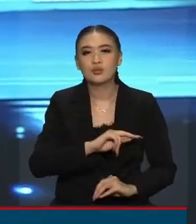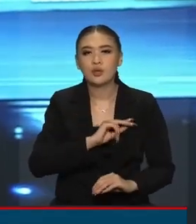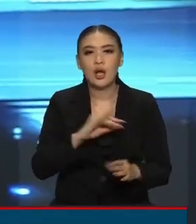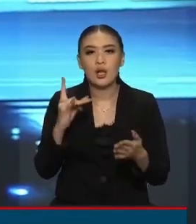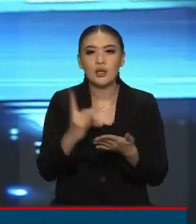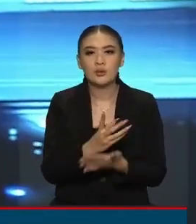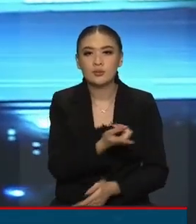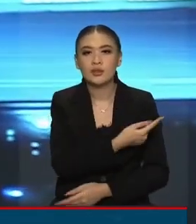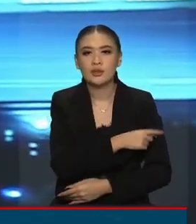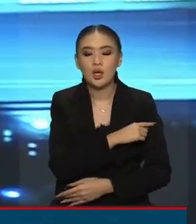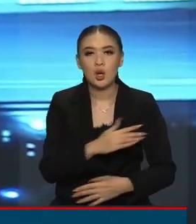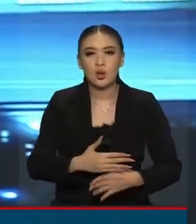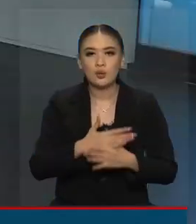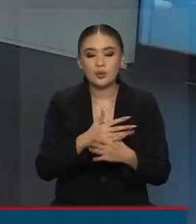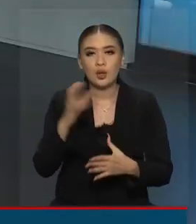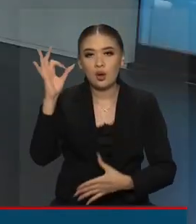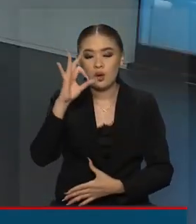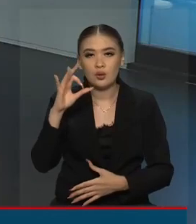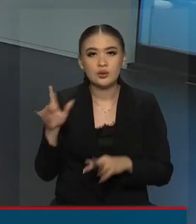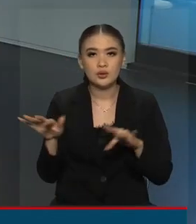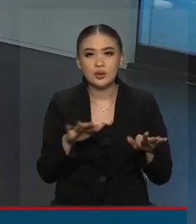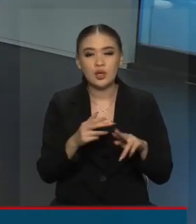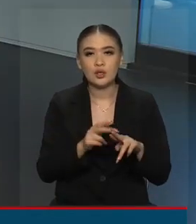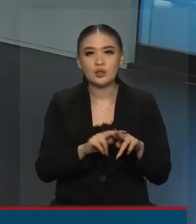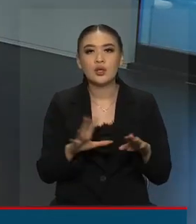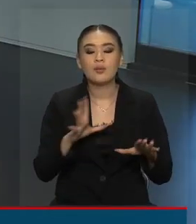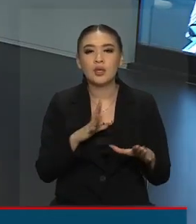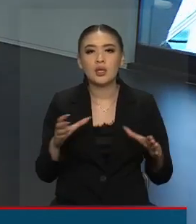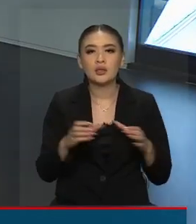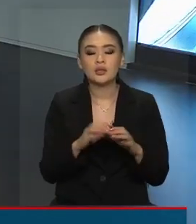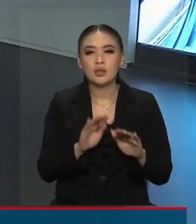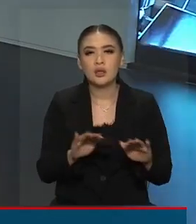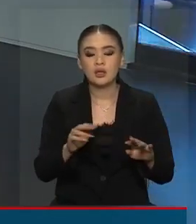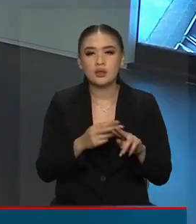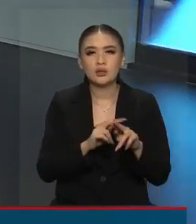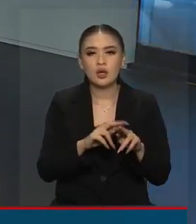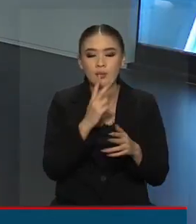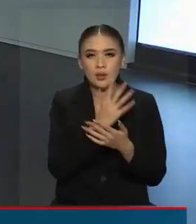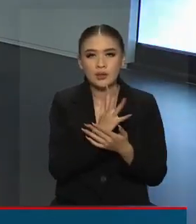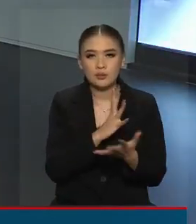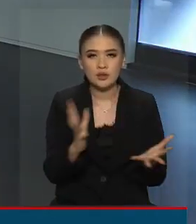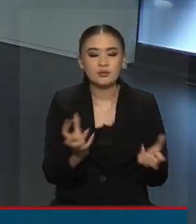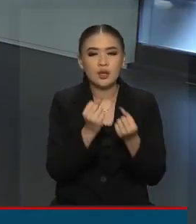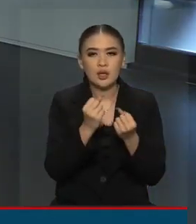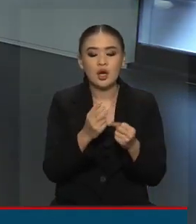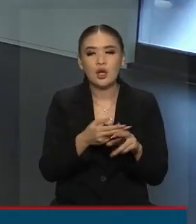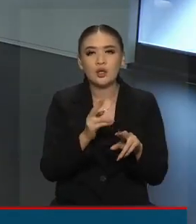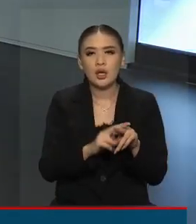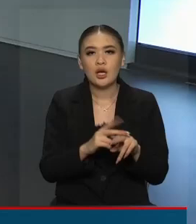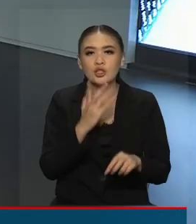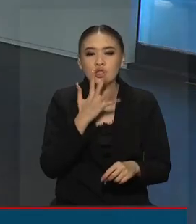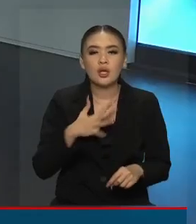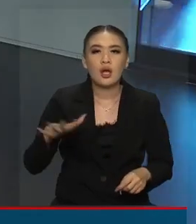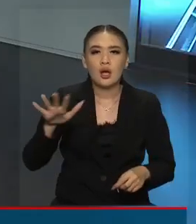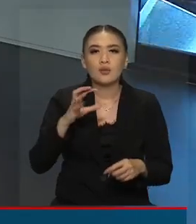алғашқы медициналық көмек көрсету амал тәсілдеріне жұрттың таңдай қаққанына бәріміз куәміз. Жалпы біздің құтқарушылардың шетелдік